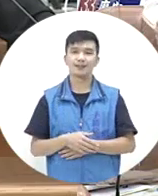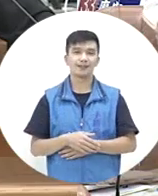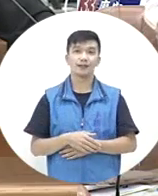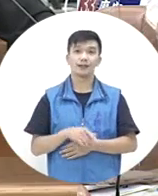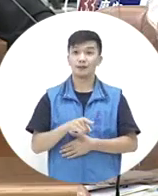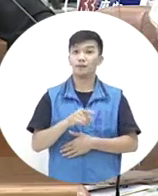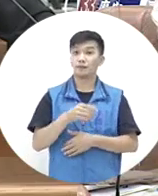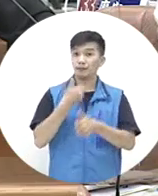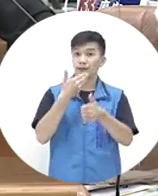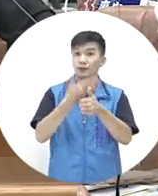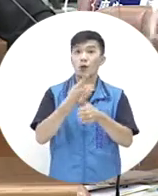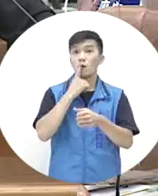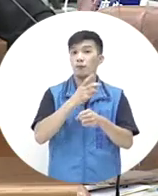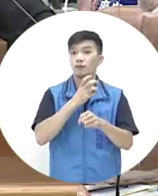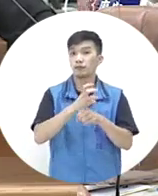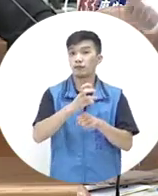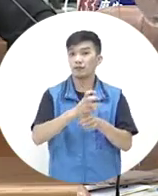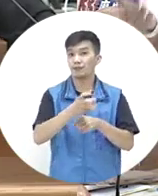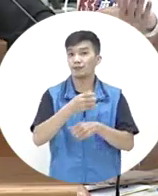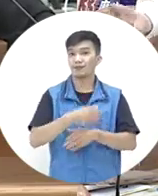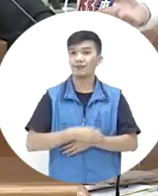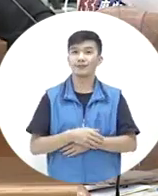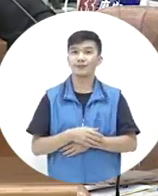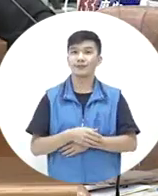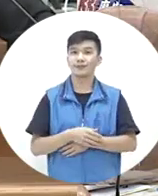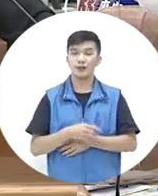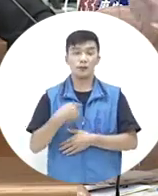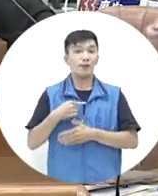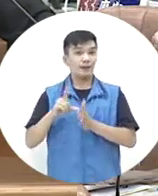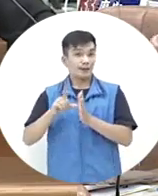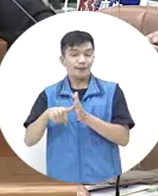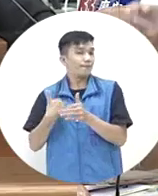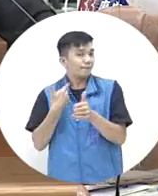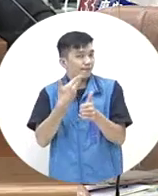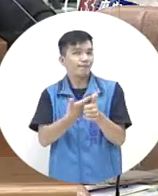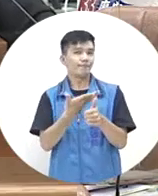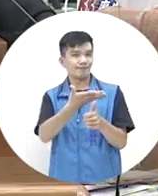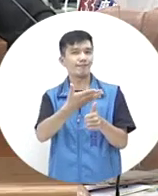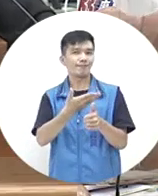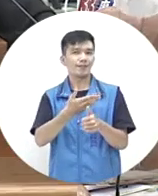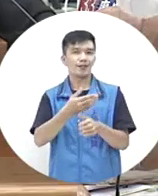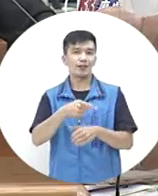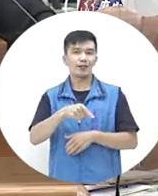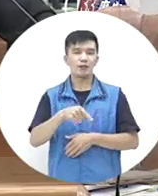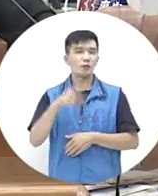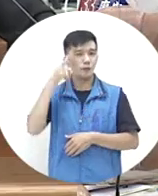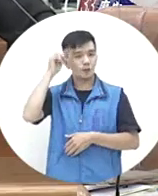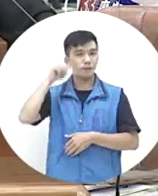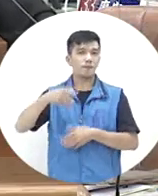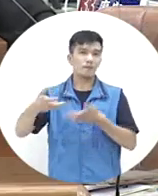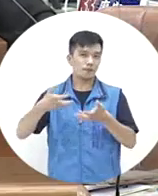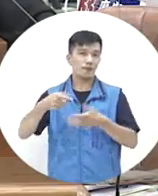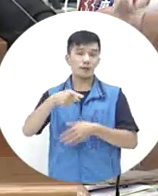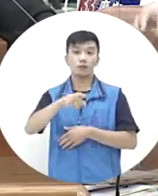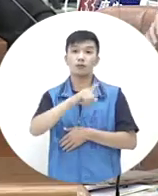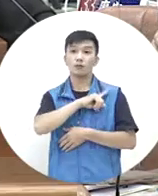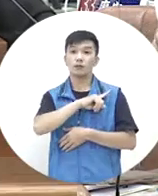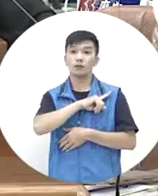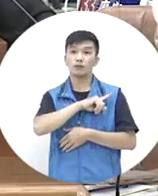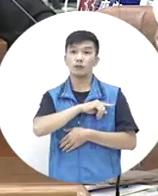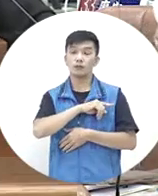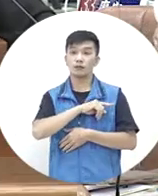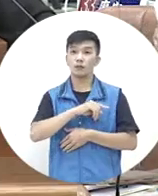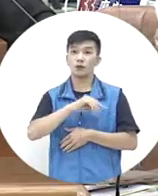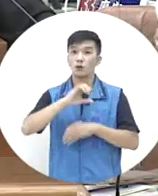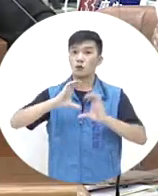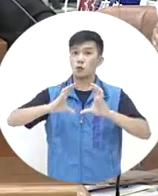给你30秒的时间，浪费我的这个宝贵时间成全你啦。我认为这个部分哈，尤其你这个是国民